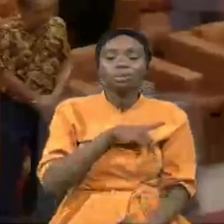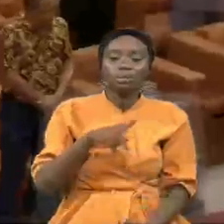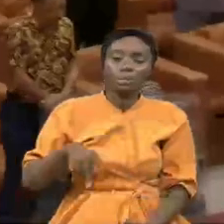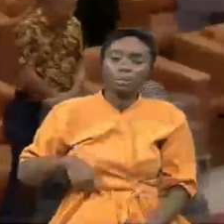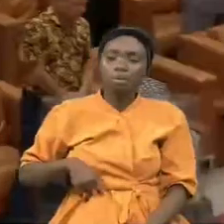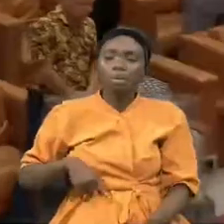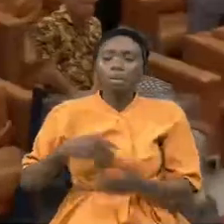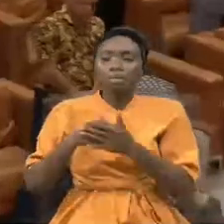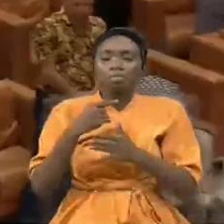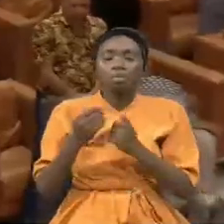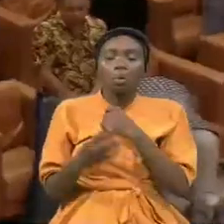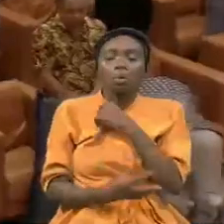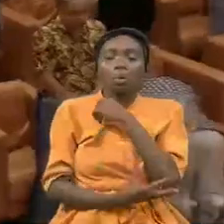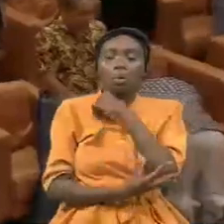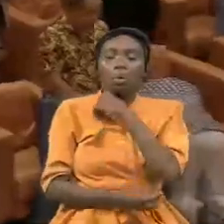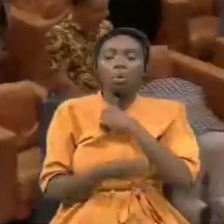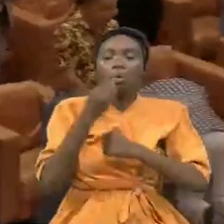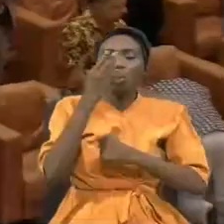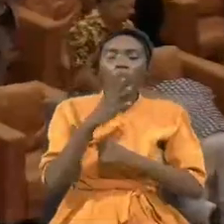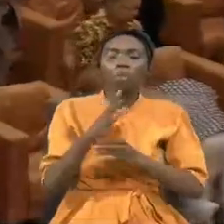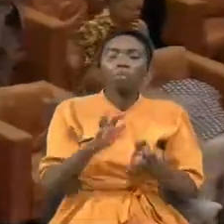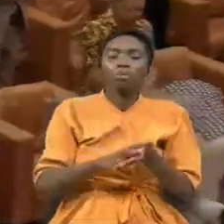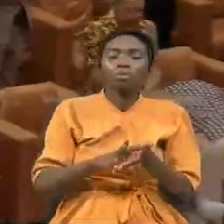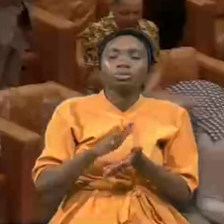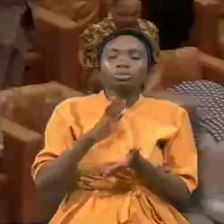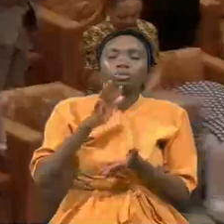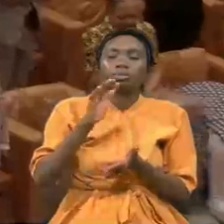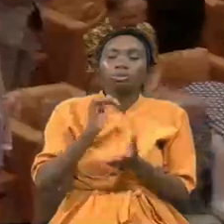devant les rois, devant les pauvres, la gloire de Dieu.